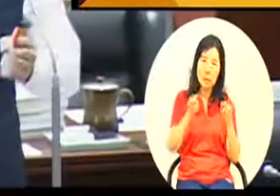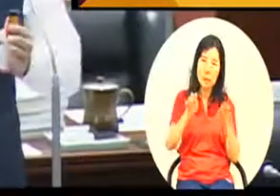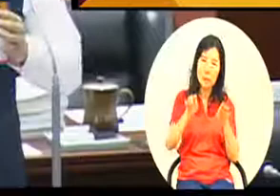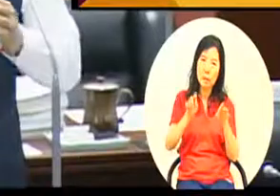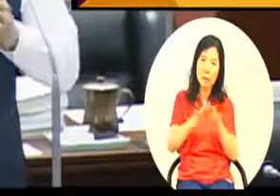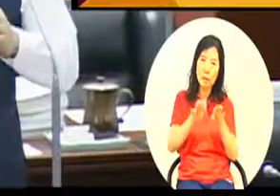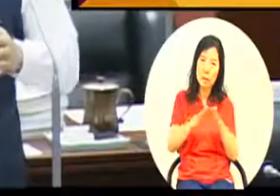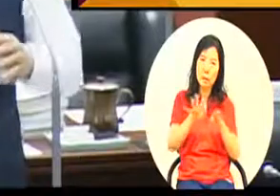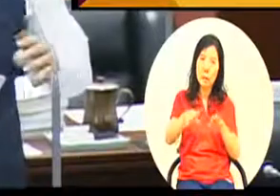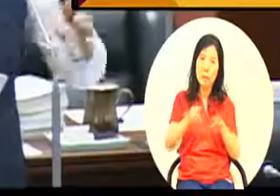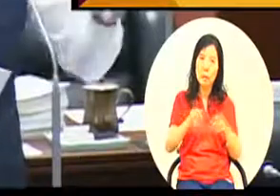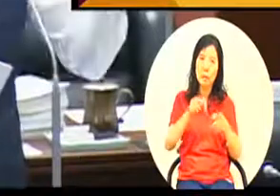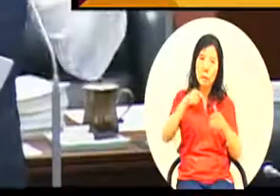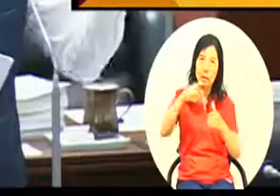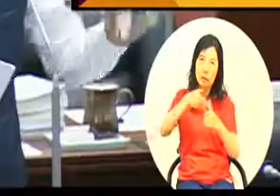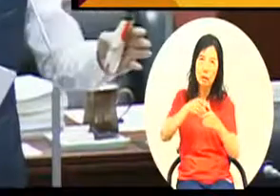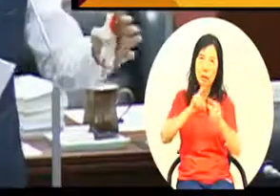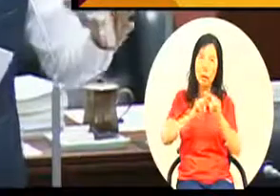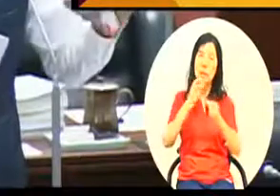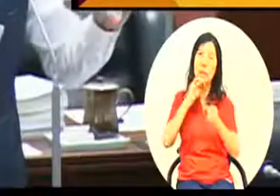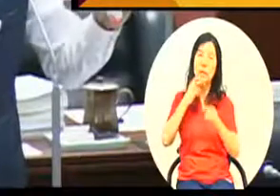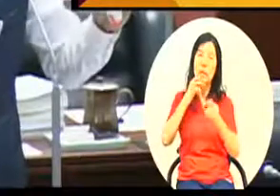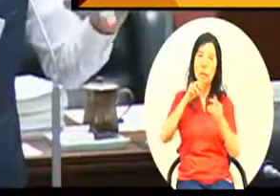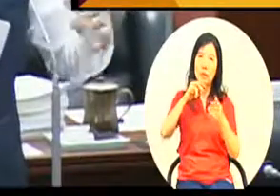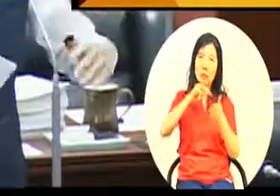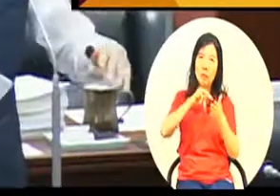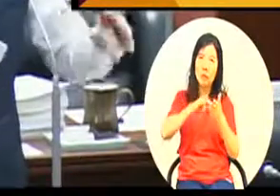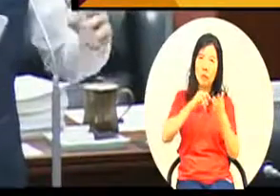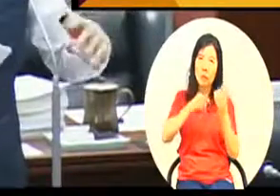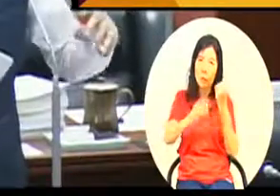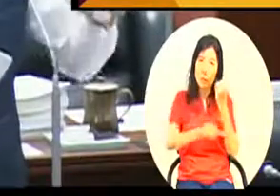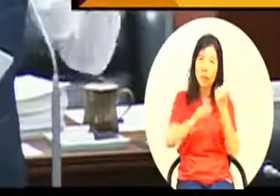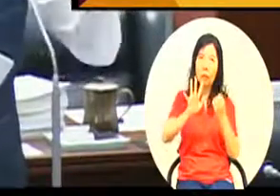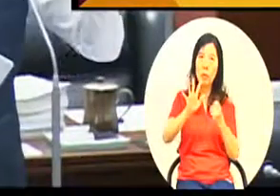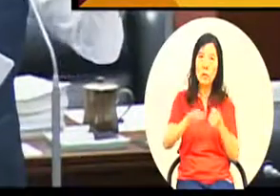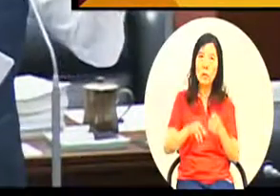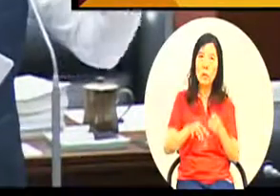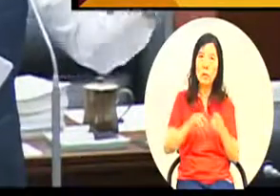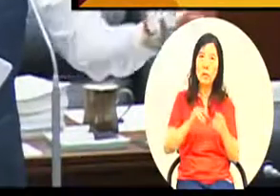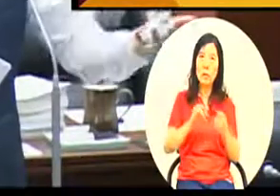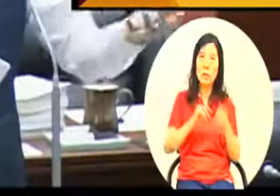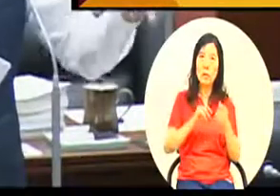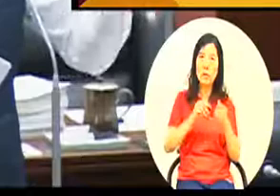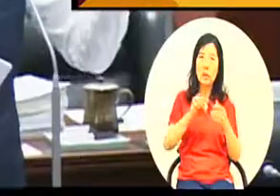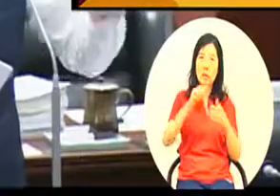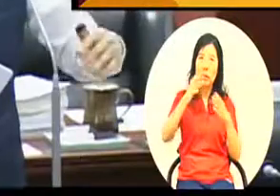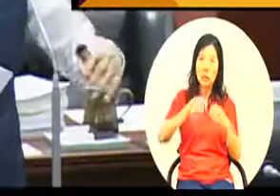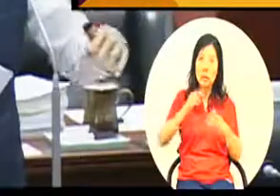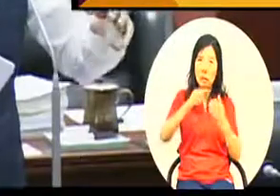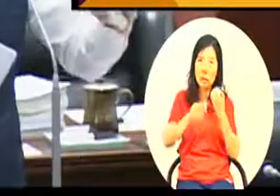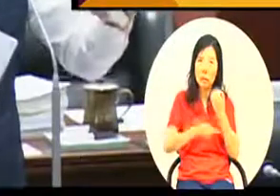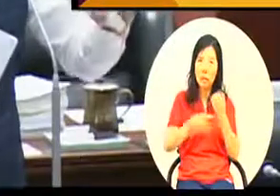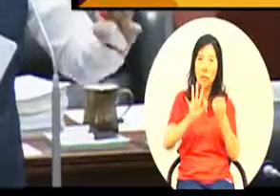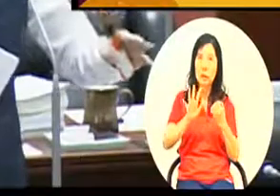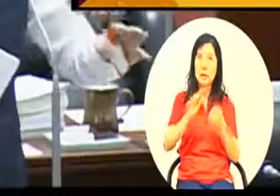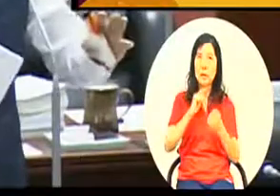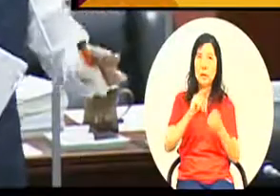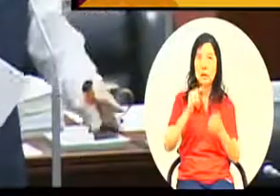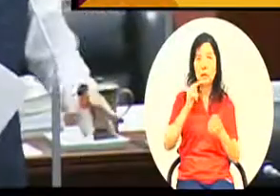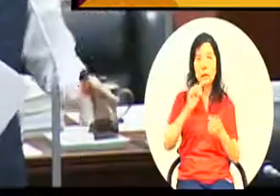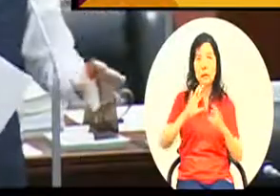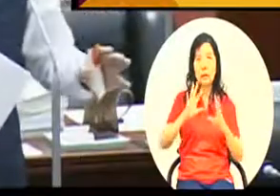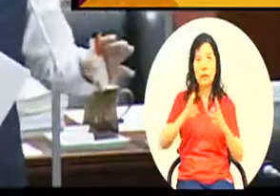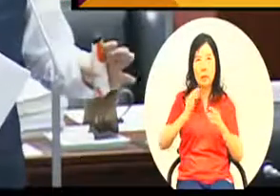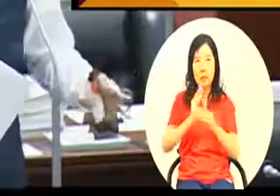教育，这个有中央立法的，那我们也实施，我们也将这个立法的理念然后在我们的国中